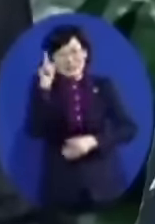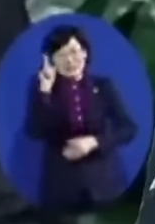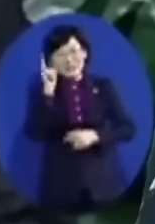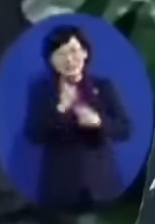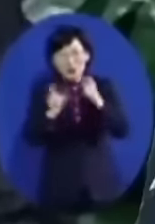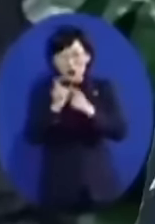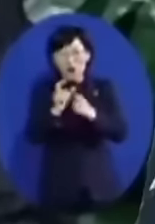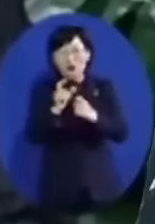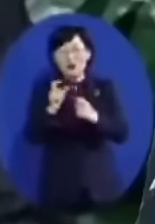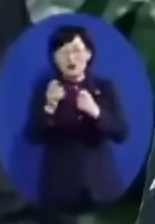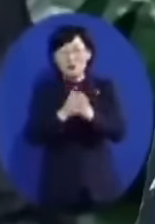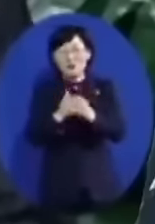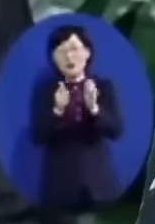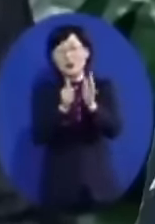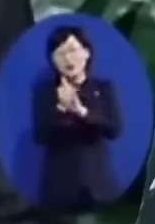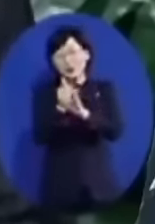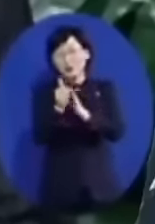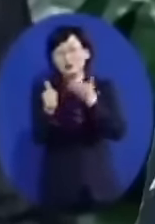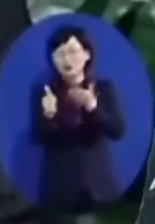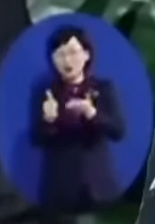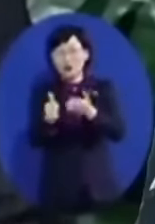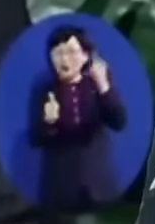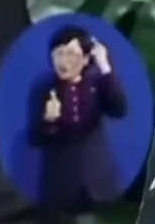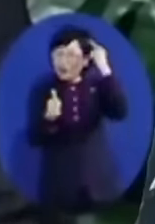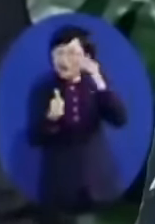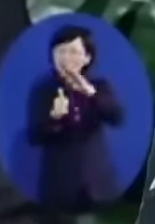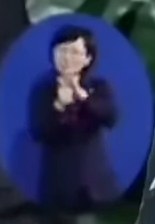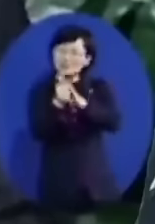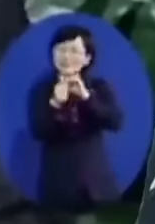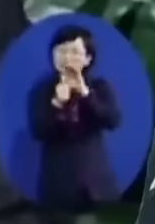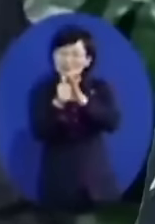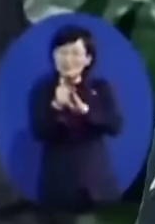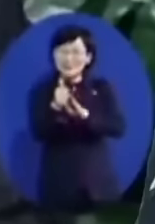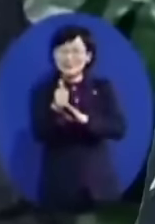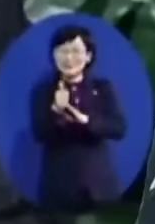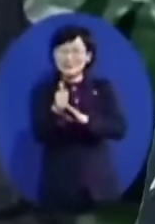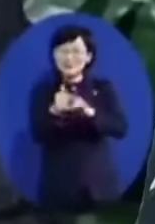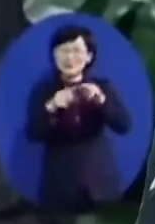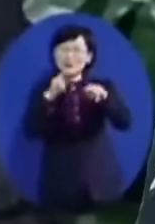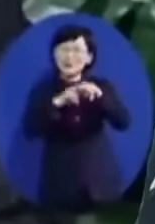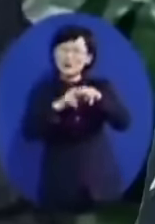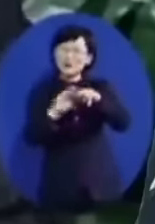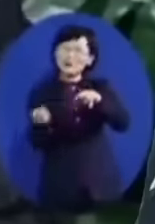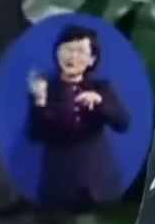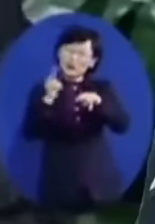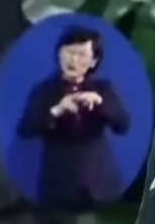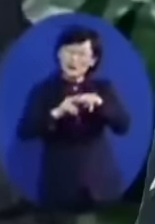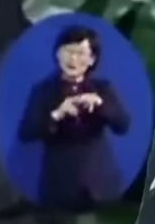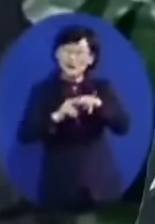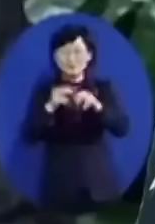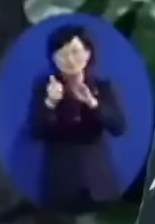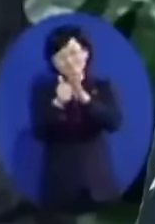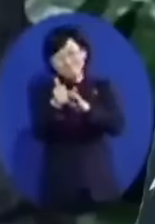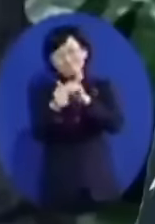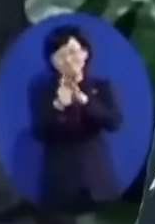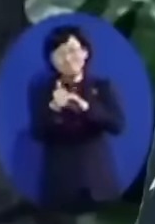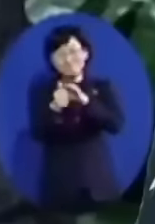어루만져 주세요. 머리를 쓰다듬어 주고 무릎 벽에 해가지고서 좀 쓰다듬어